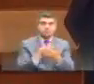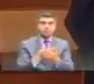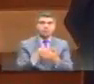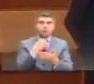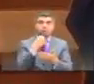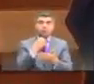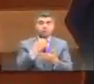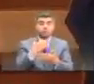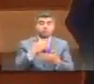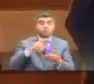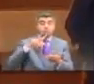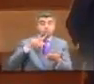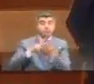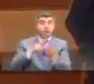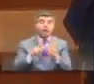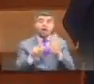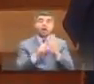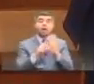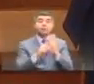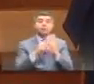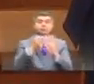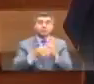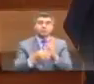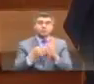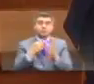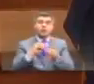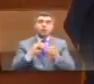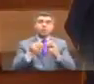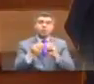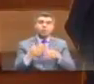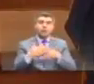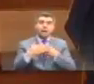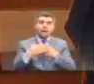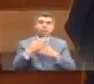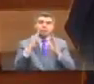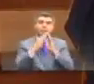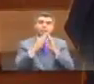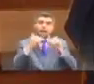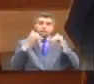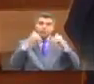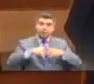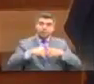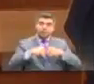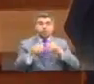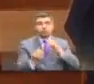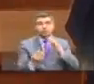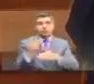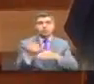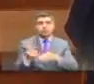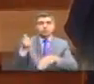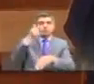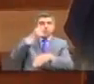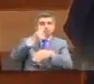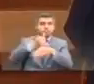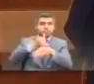صدقنا على نص قانوني الذي يعالج اشكاليه الا لسقوط ويحدث اليه جديده اللي غتكون